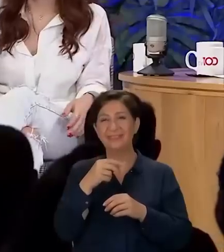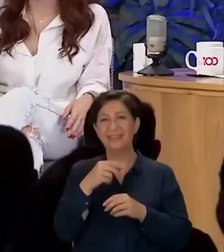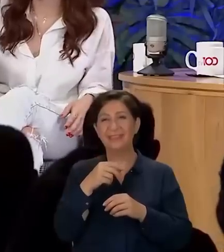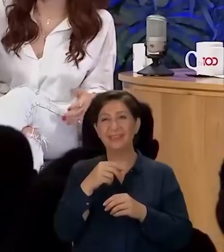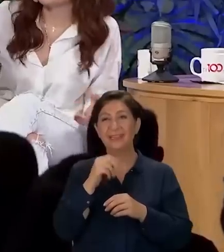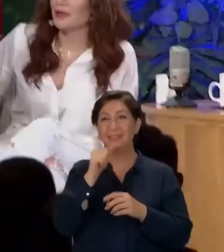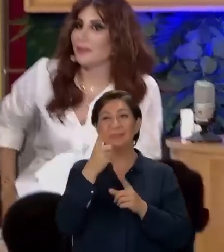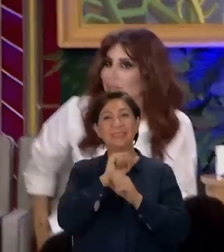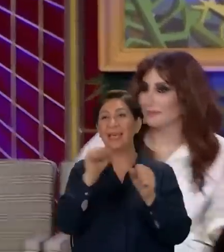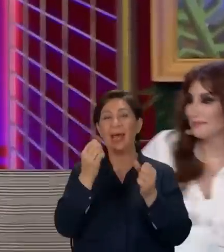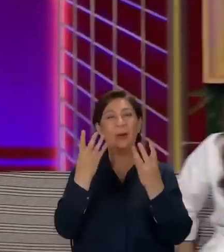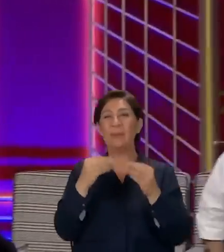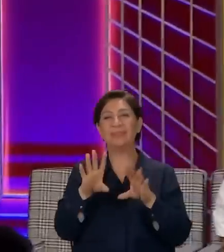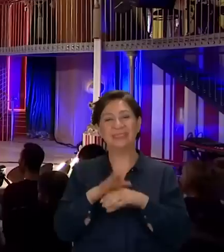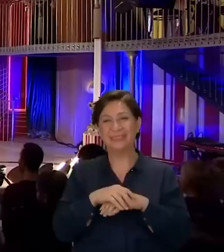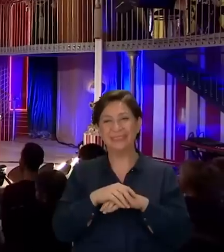Hiçbir zararını